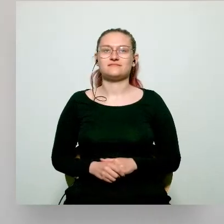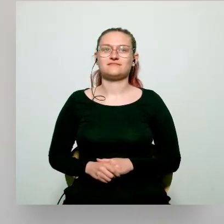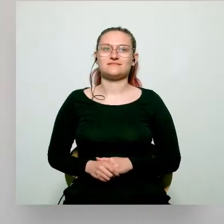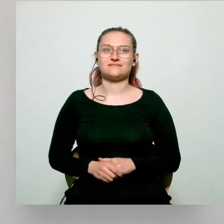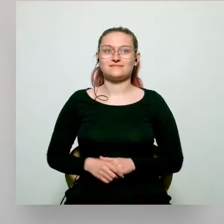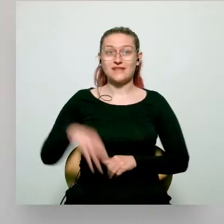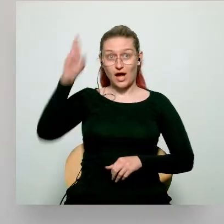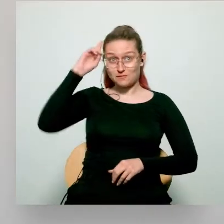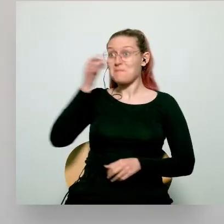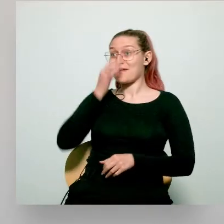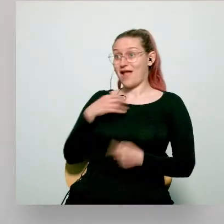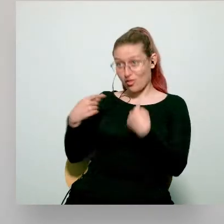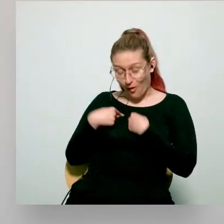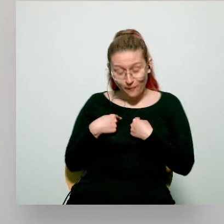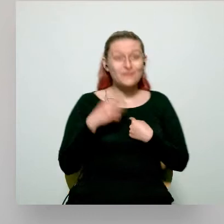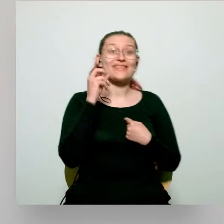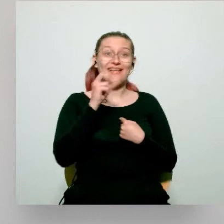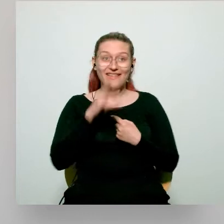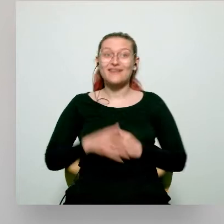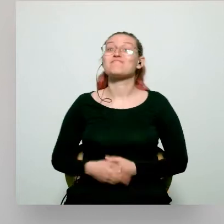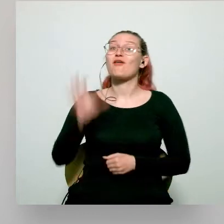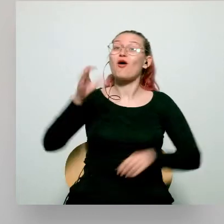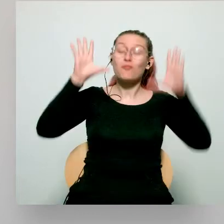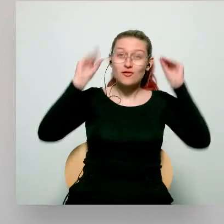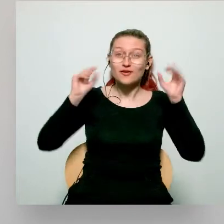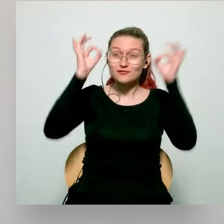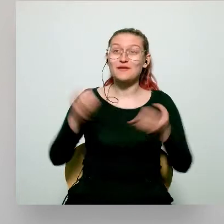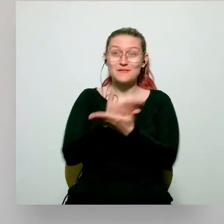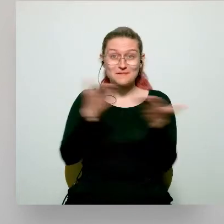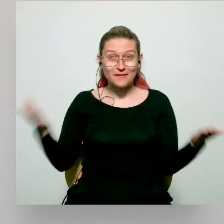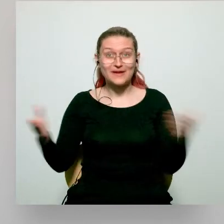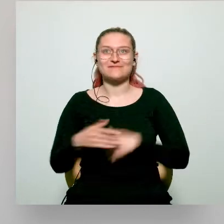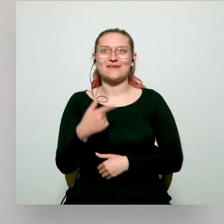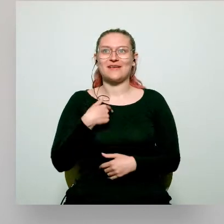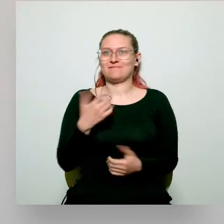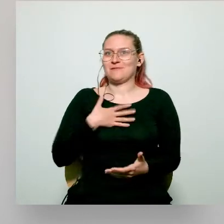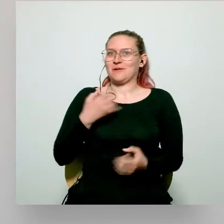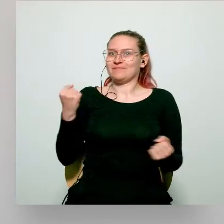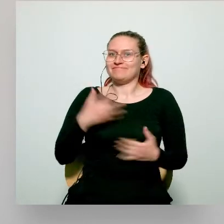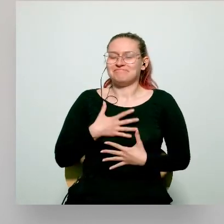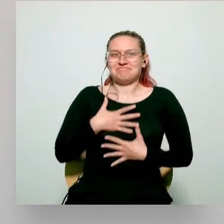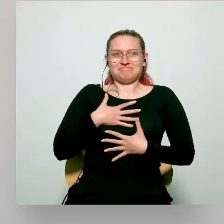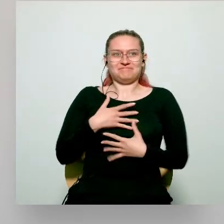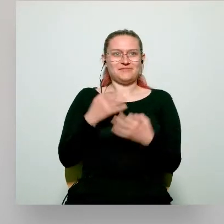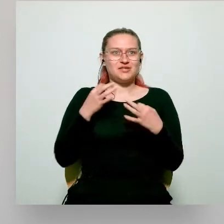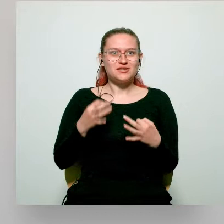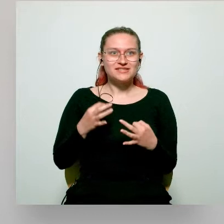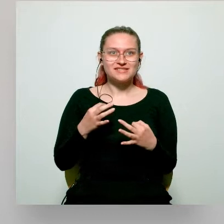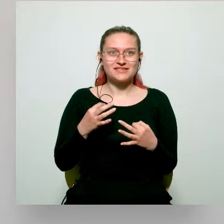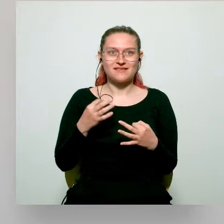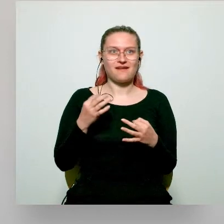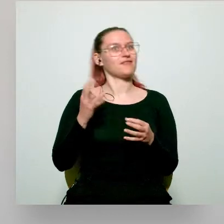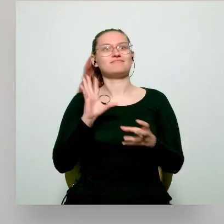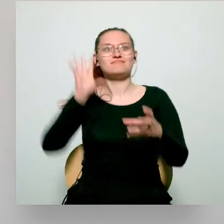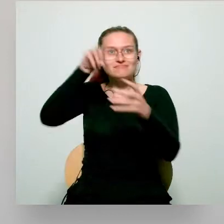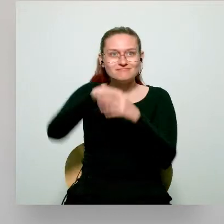mnie. Dobry wieczór, szanowni państwo. Jest to ogromny dla mnie zaszczyt dziś tutaj